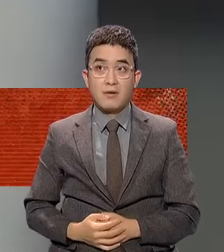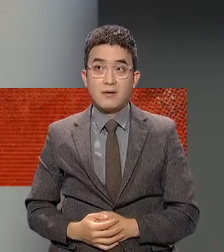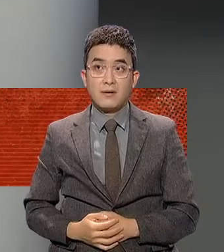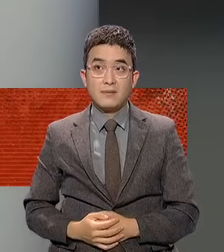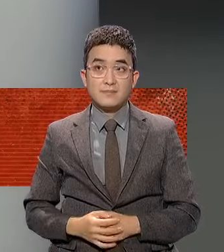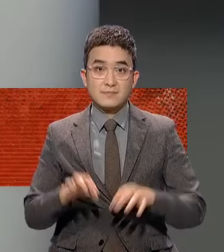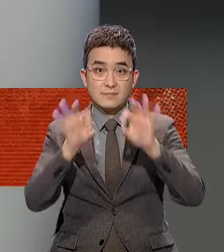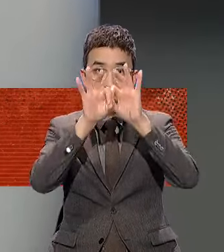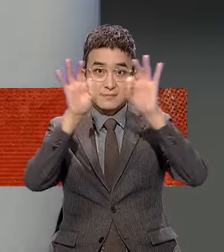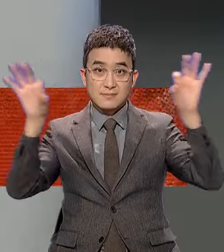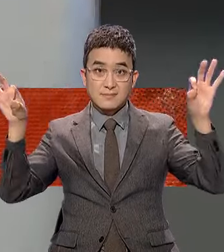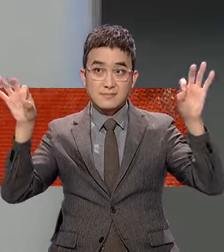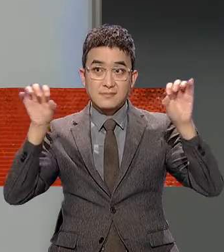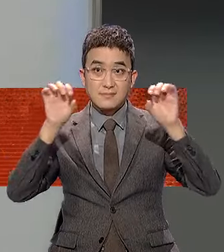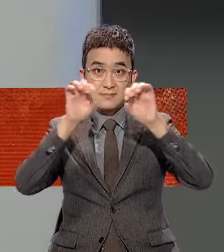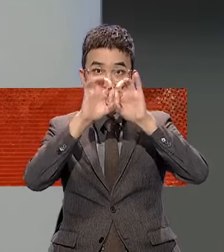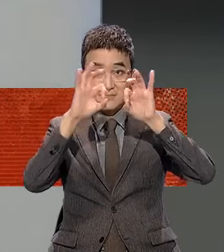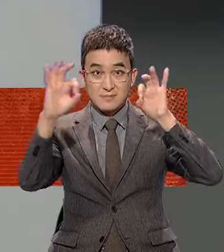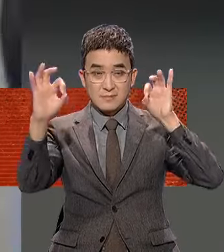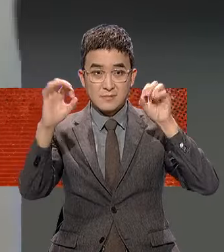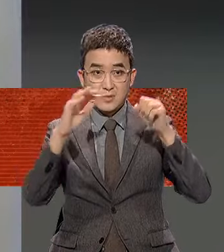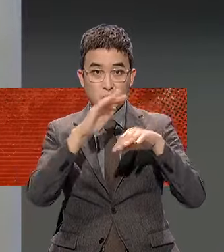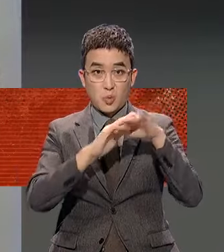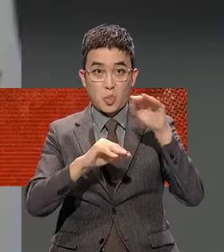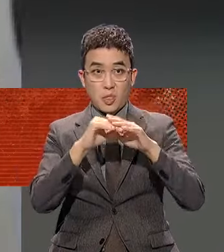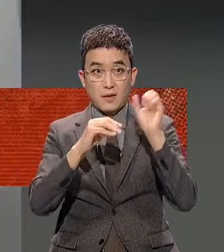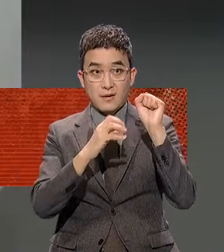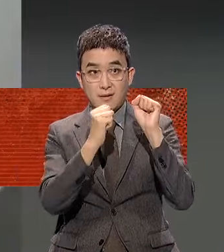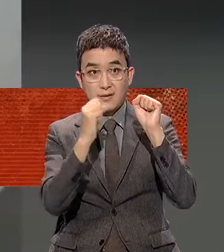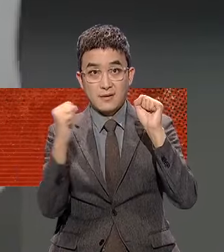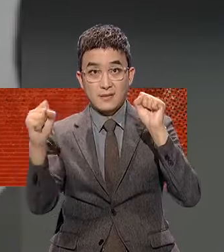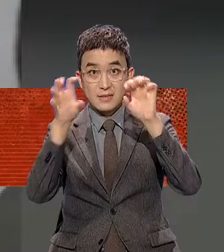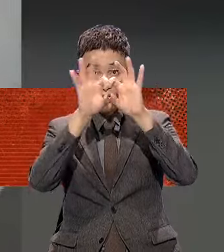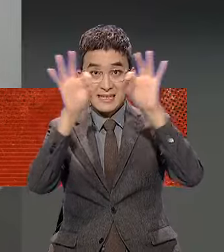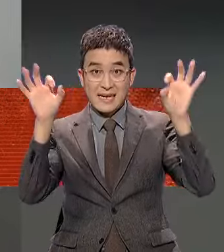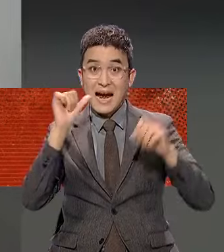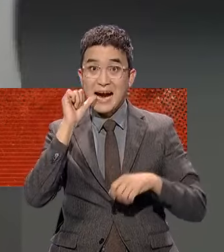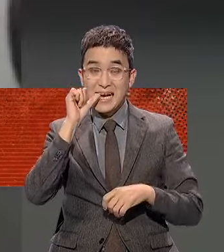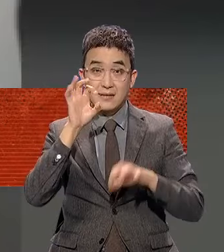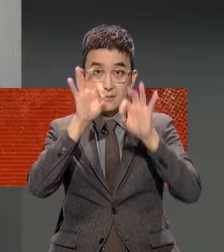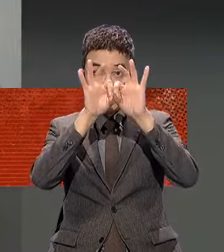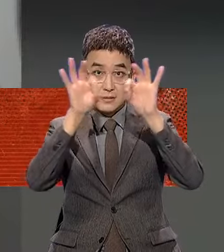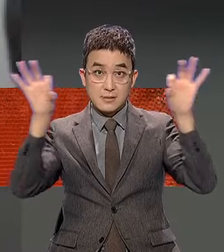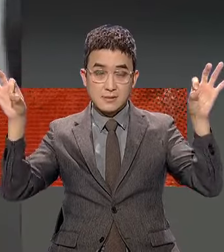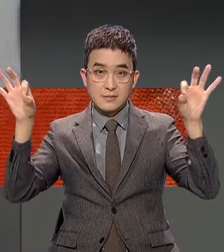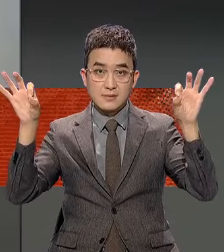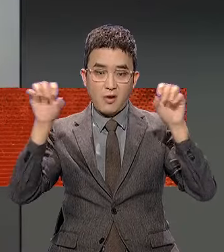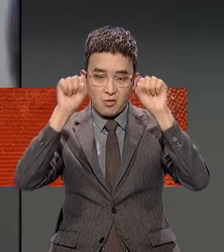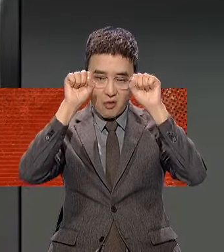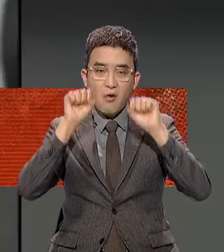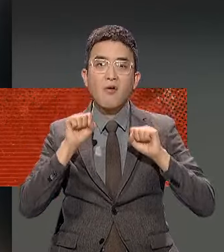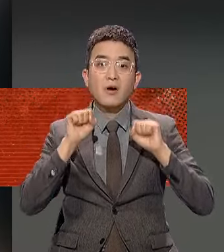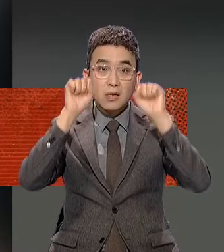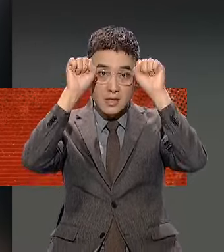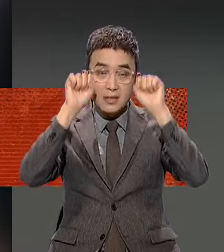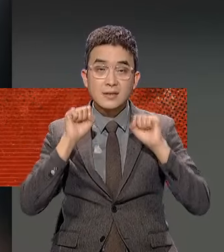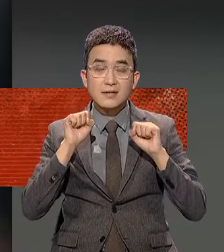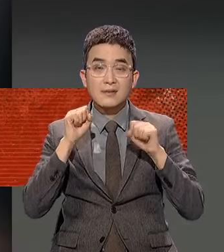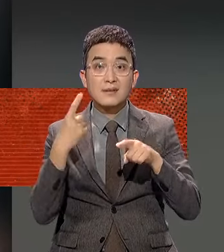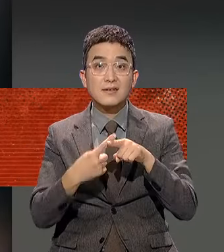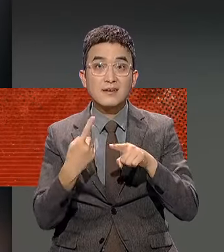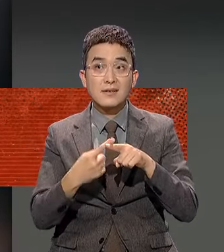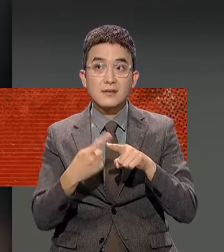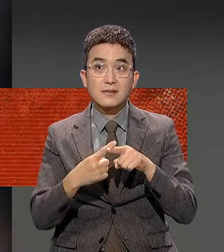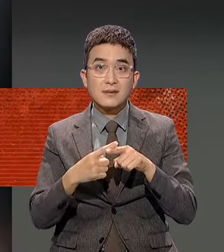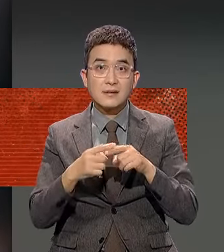위해서 천장의 가로로 이렇게 연결된 기둥이 있잖아요 그것을 이제 그 턱걸이 바로 이제 사용을 하고 있는 거죠 안경